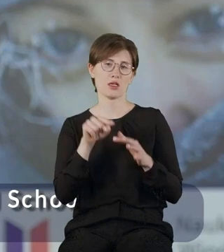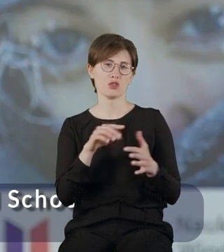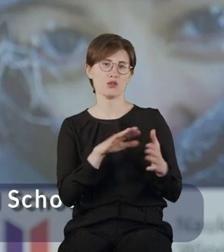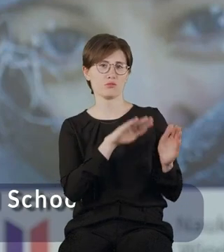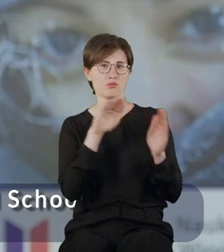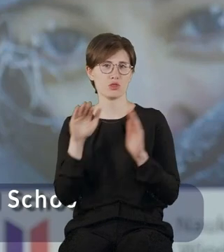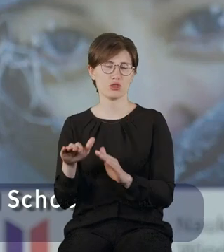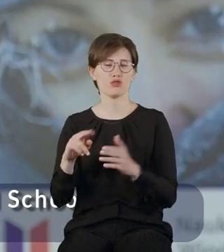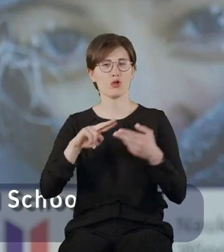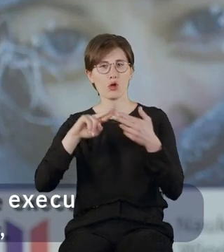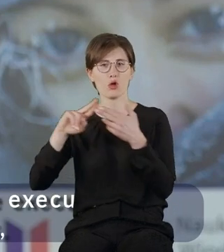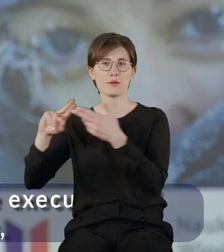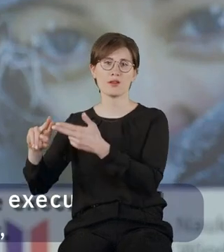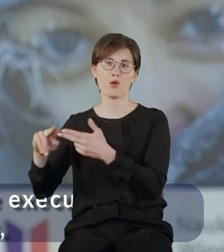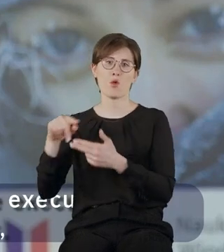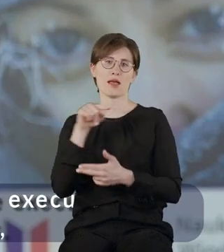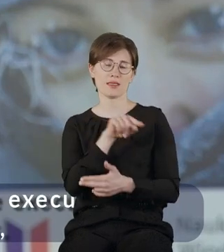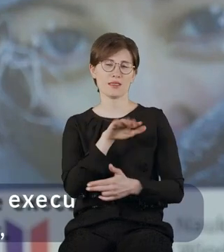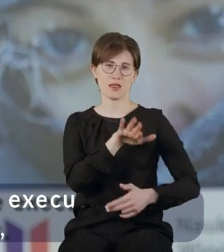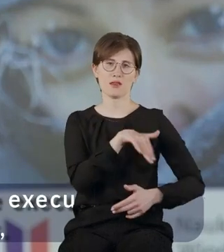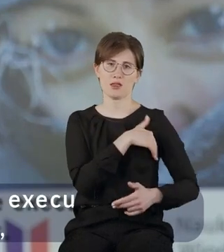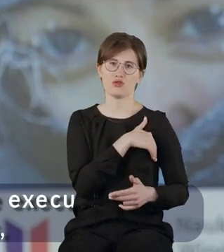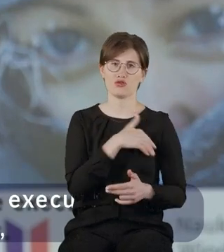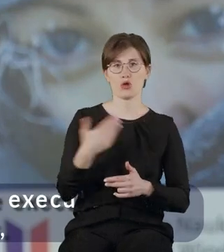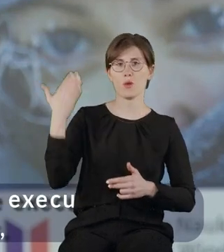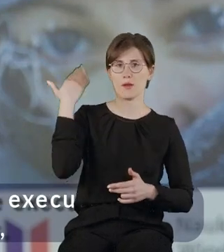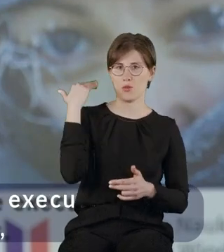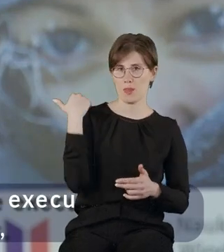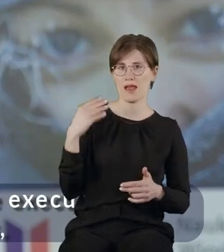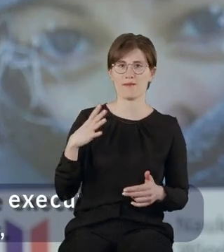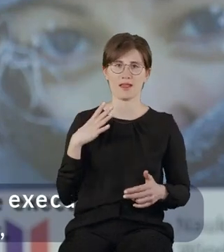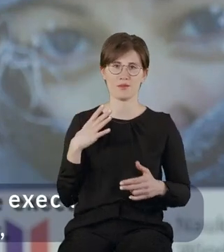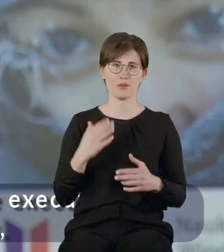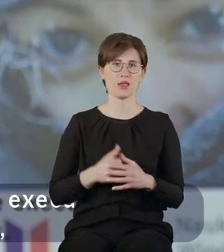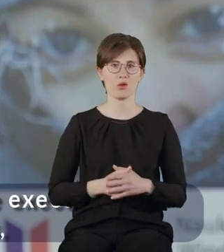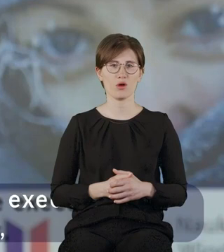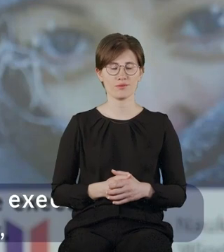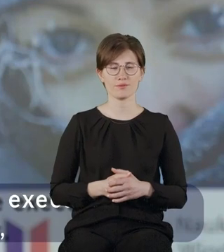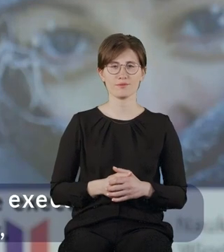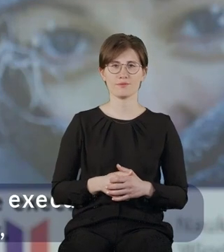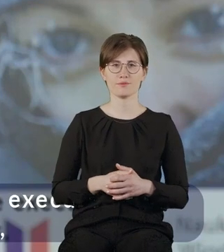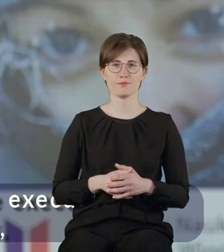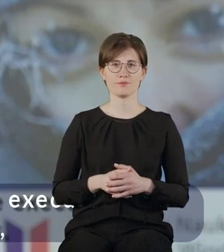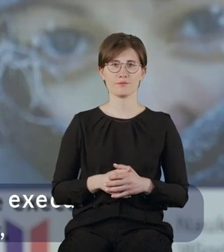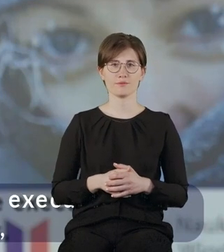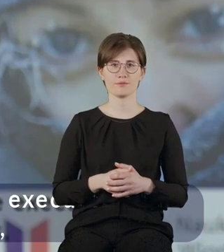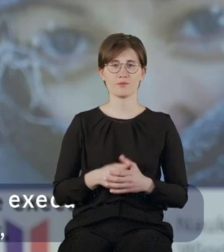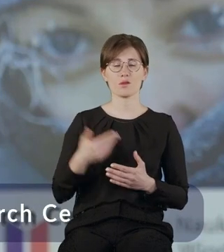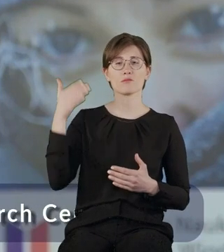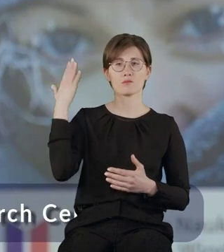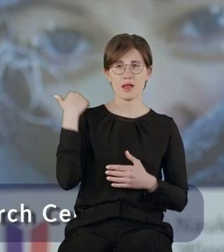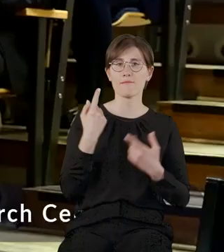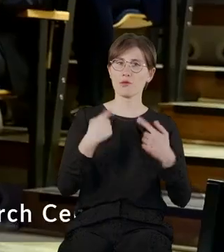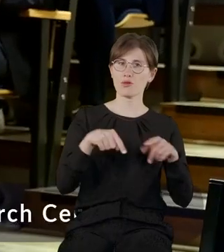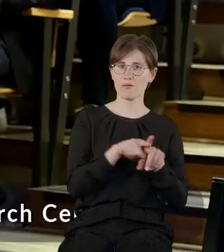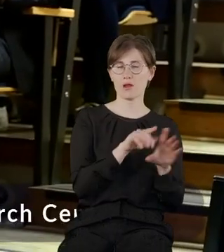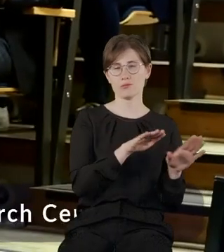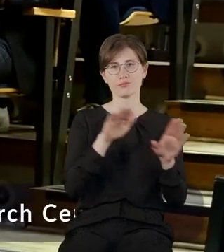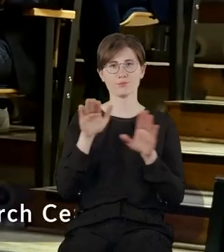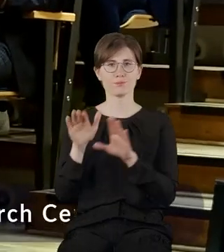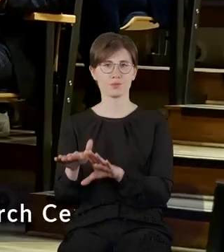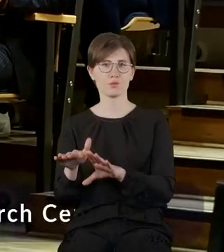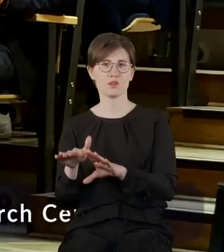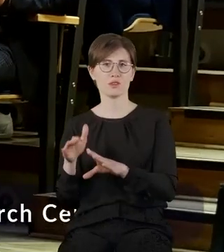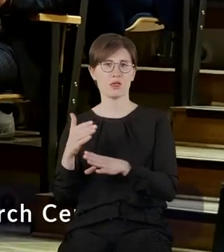jest kontynuacją tej inicjatywy, która była wcześniej realizowana w